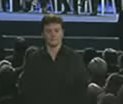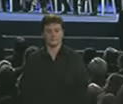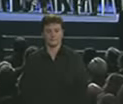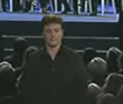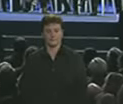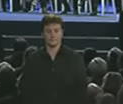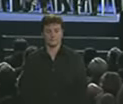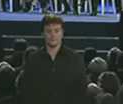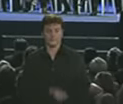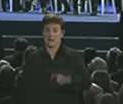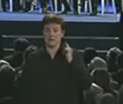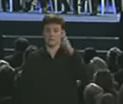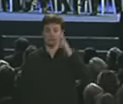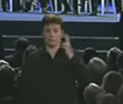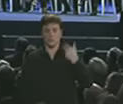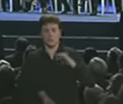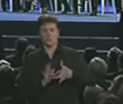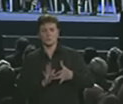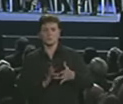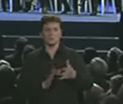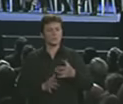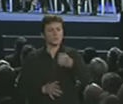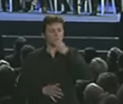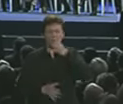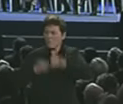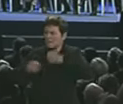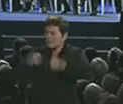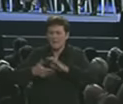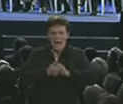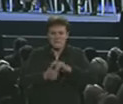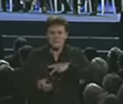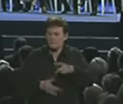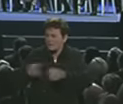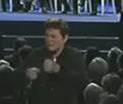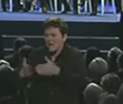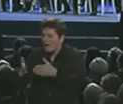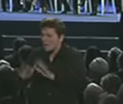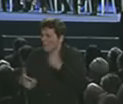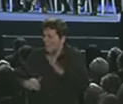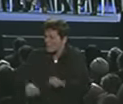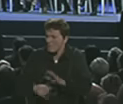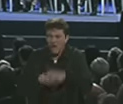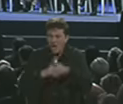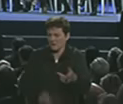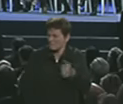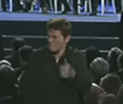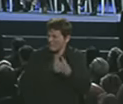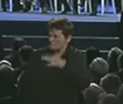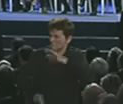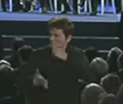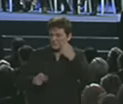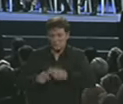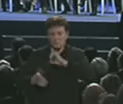Et depuis lundi, les micros se pressent devant tous mes amis. Comment pouvez-vous le soutenir ? Il a durci